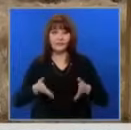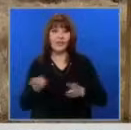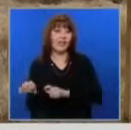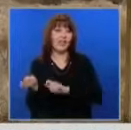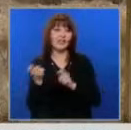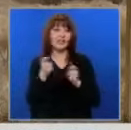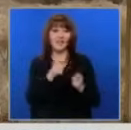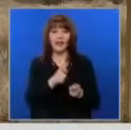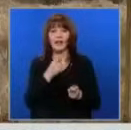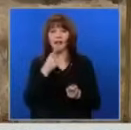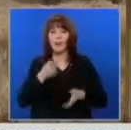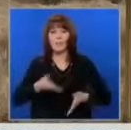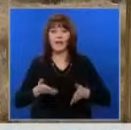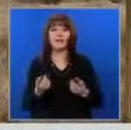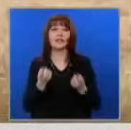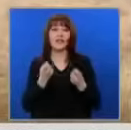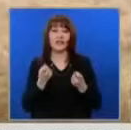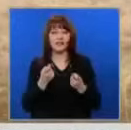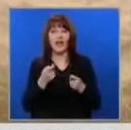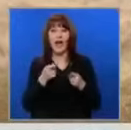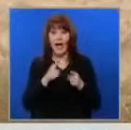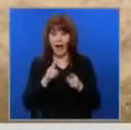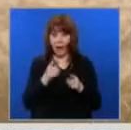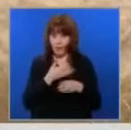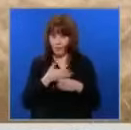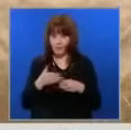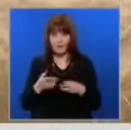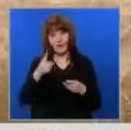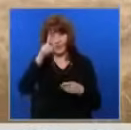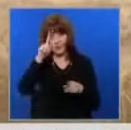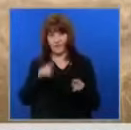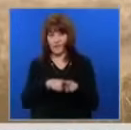в следващите дни това ще се случи и в София. Протестите ще продължат в